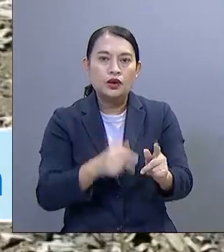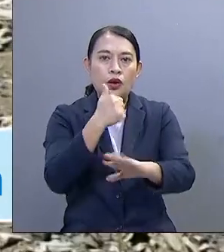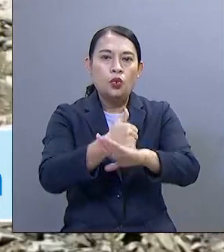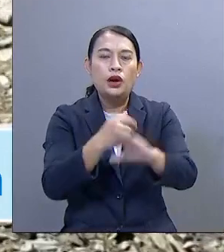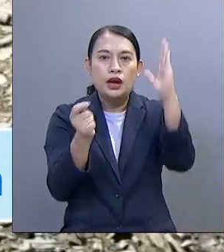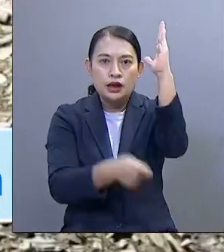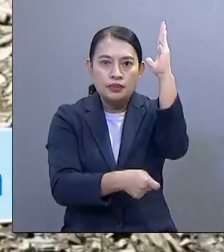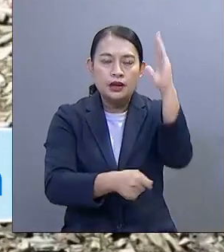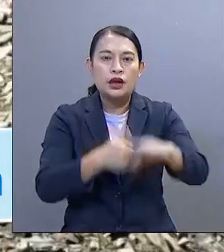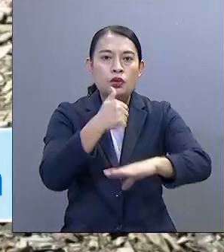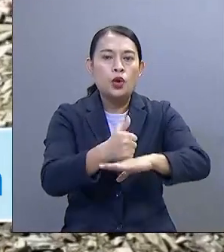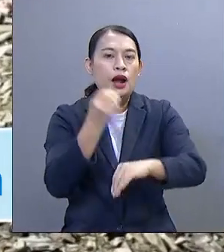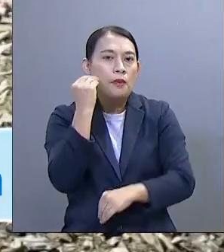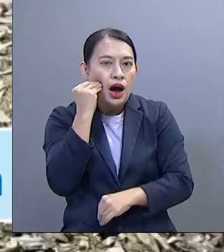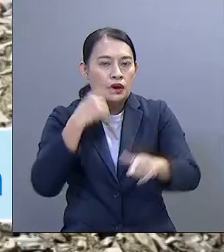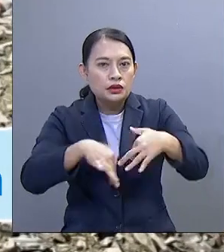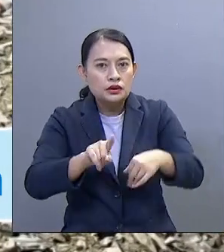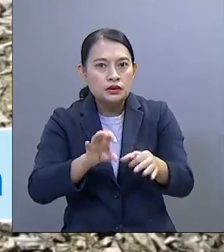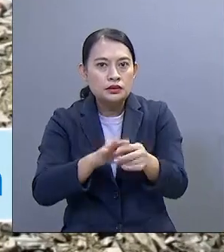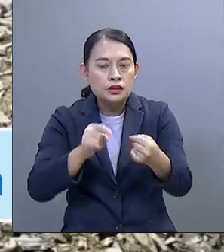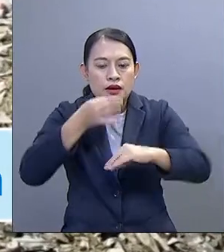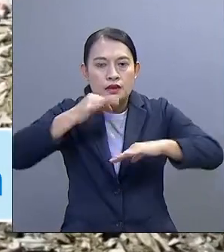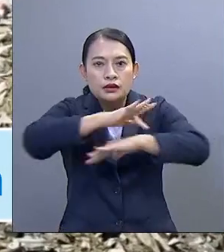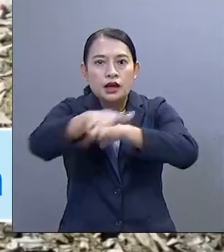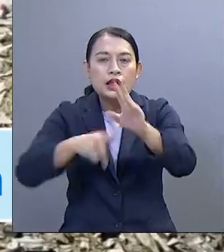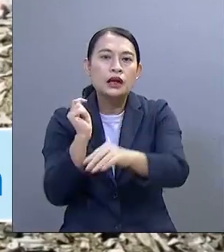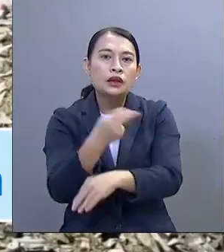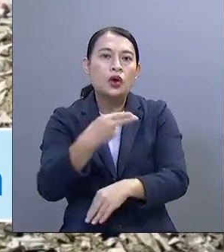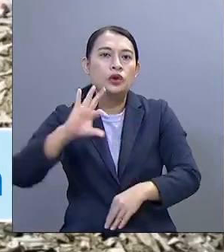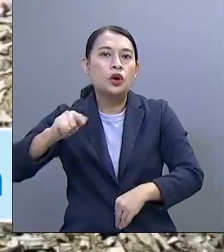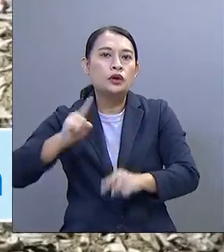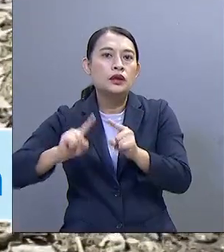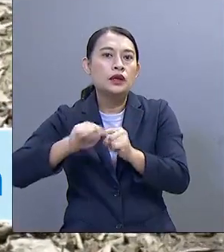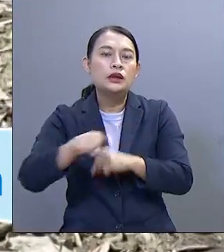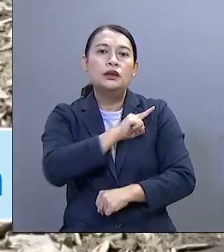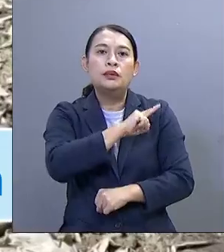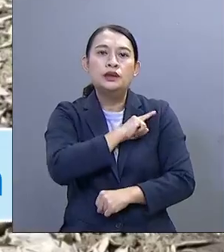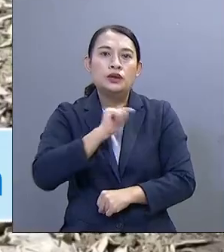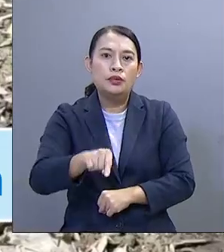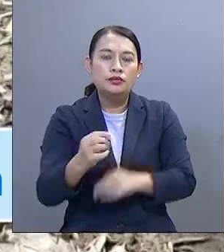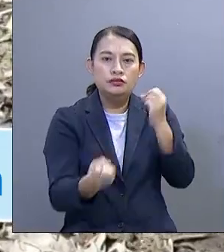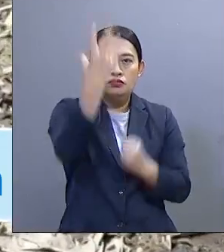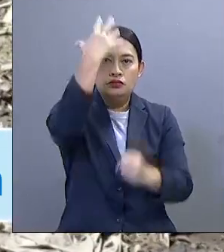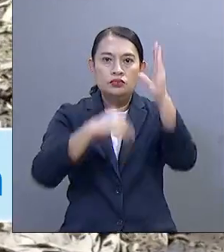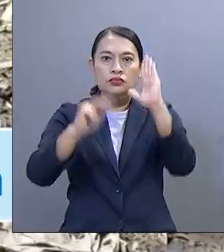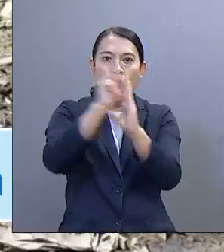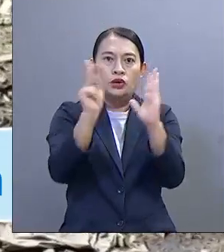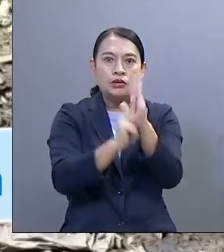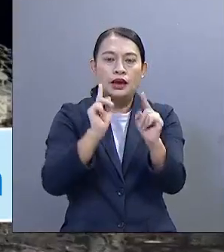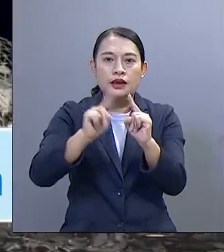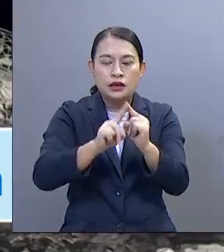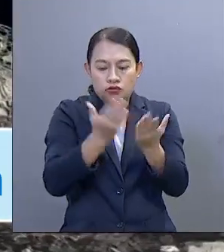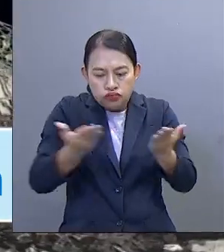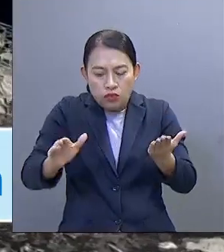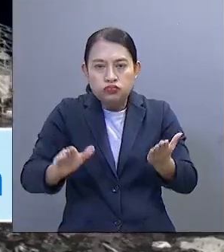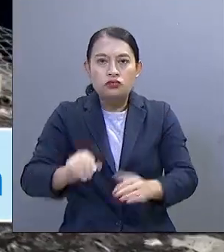ใหญ่บ้านแล้วก็ทางกรมศพยากรททะเลและชัฝั่งเองนะคะ ทรับผดชอบพที่ป่าชัยเลนต้องนำกฎหมายทุกฉบับมาใช้